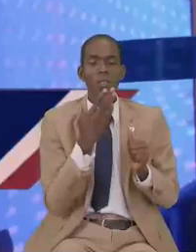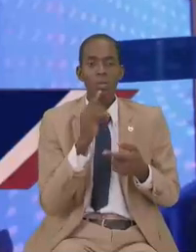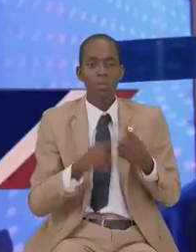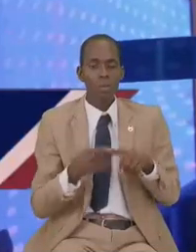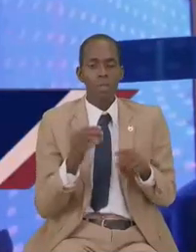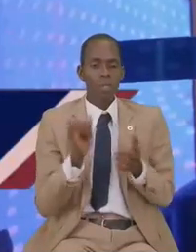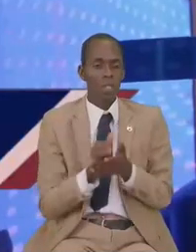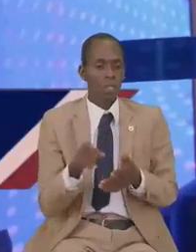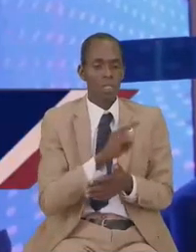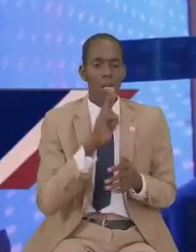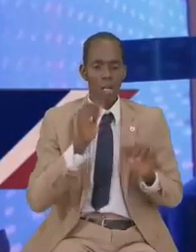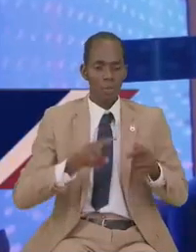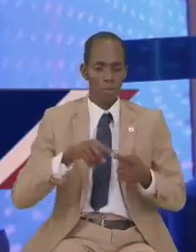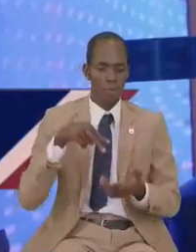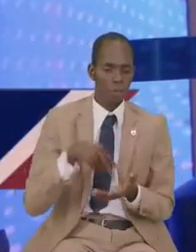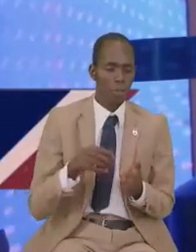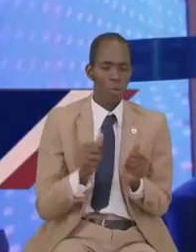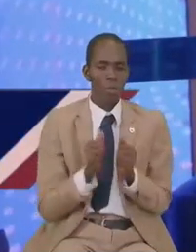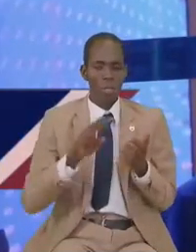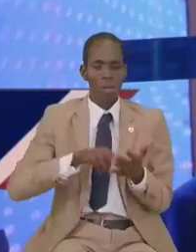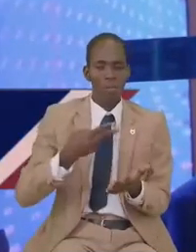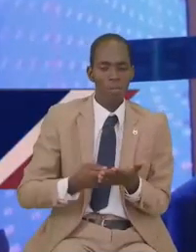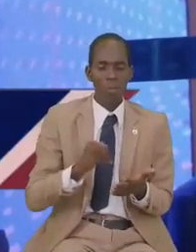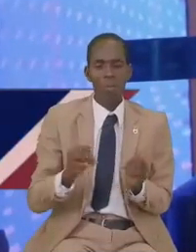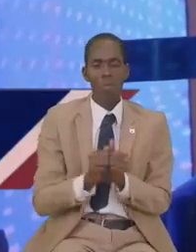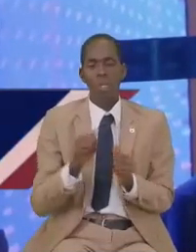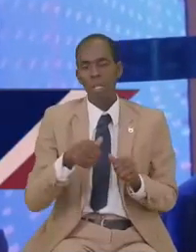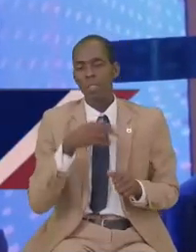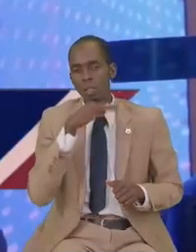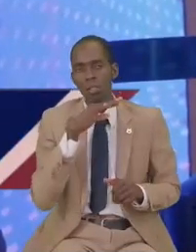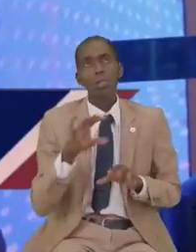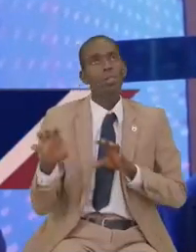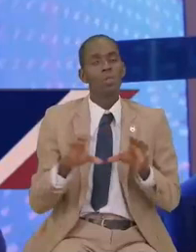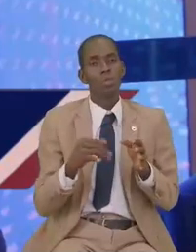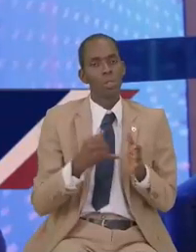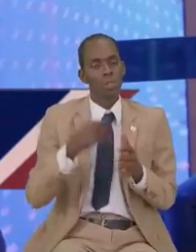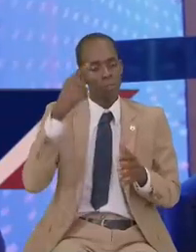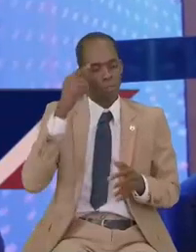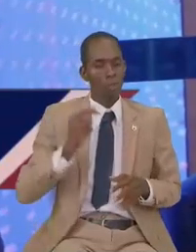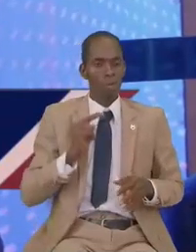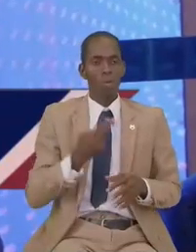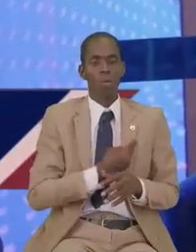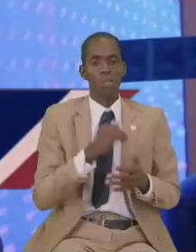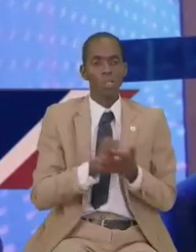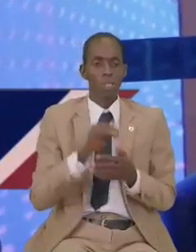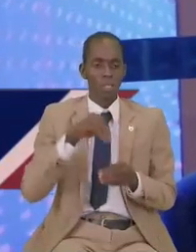corruption, sans souillure, toutes ces années. Fais-nous cela afin